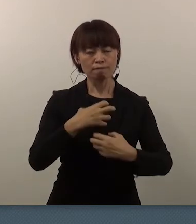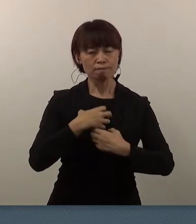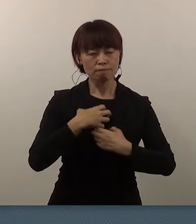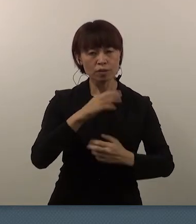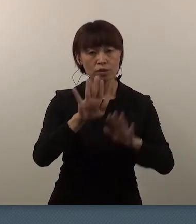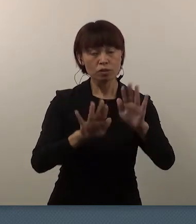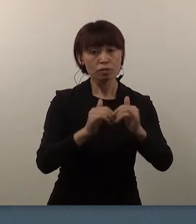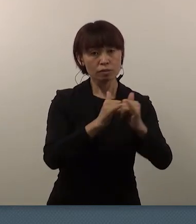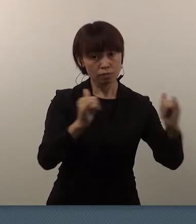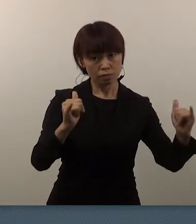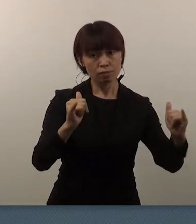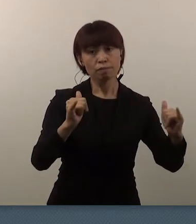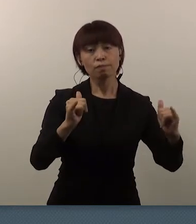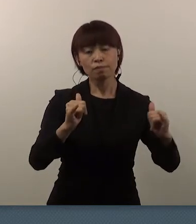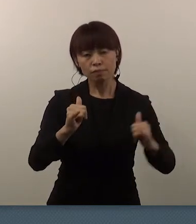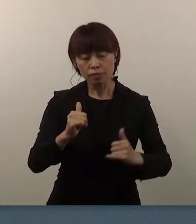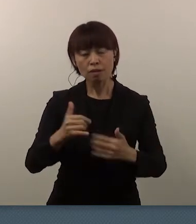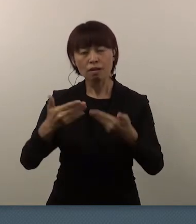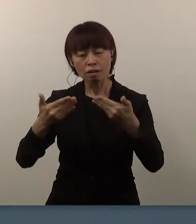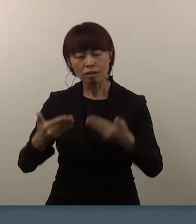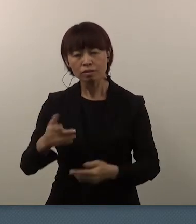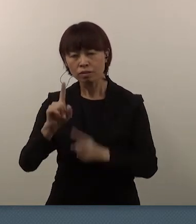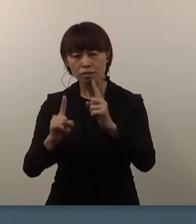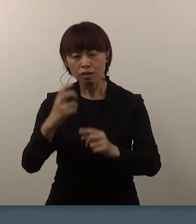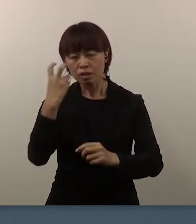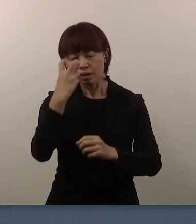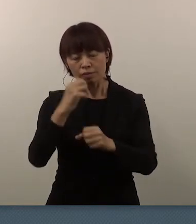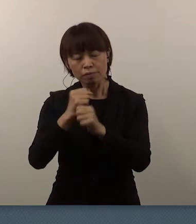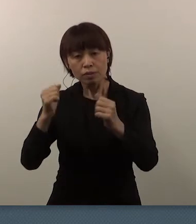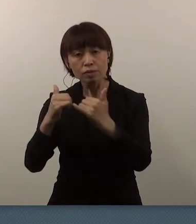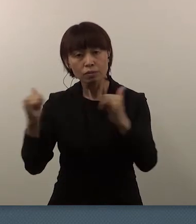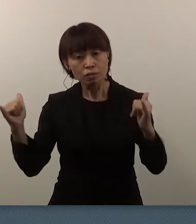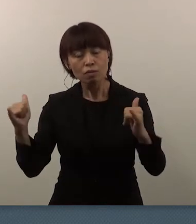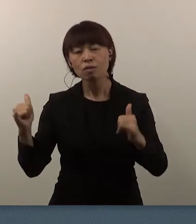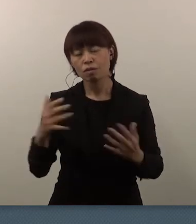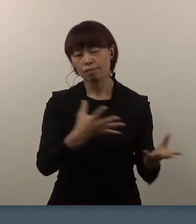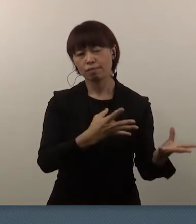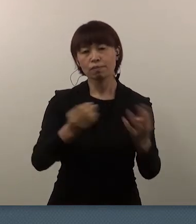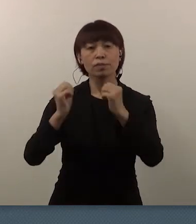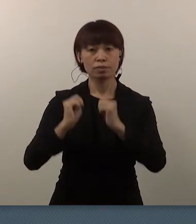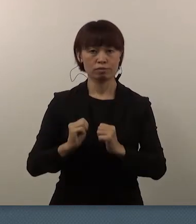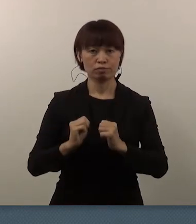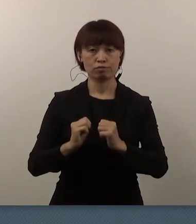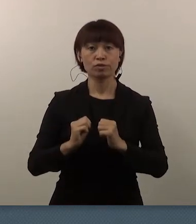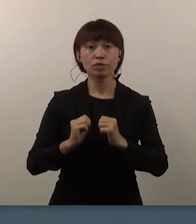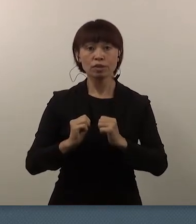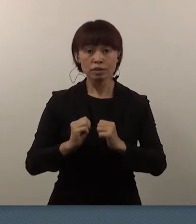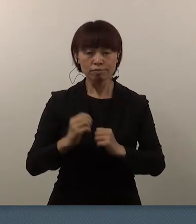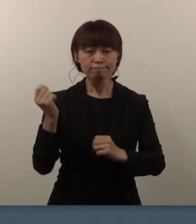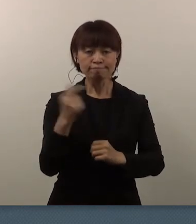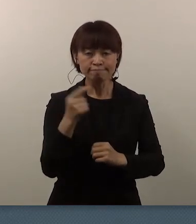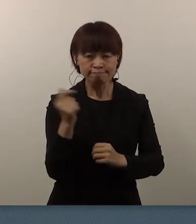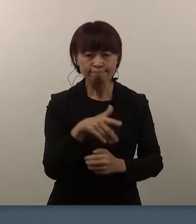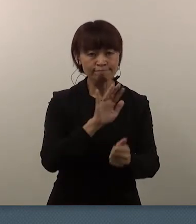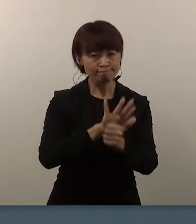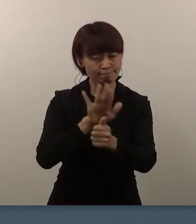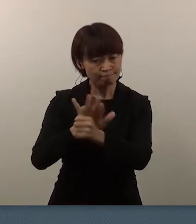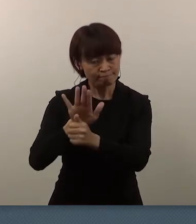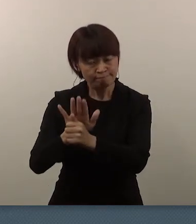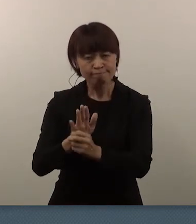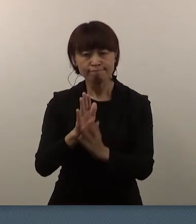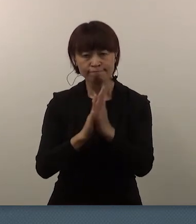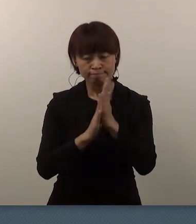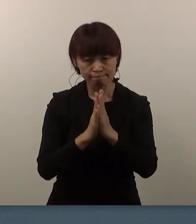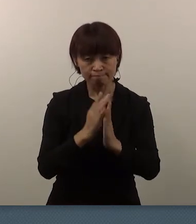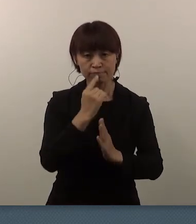方、安否が確認できない方が多くいらっしゃいます。こうした方々の一刻も早い救出を切に願っております